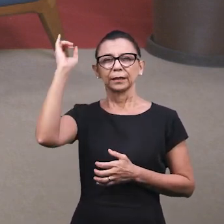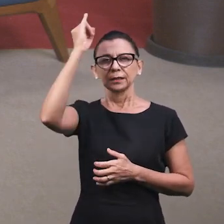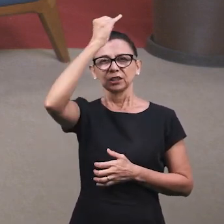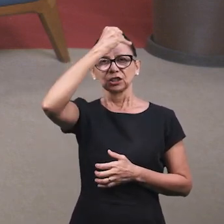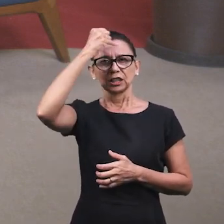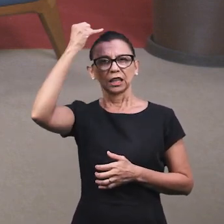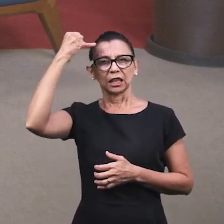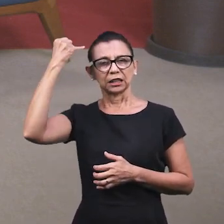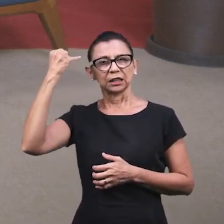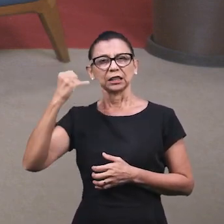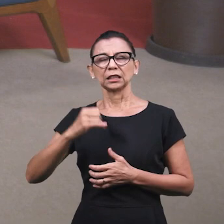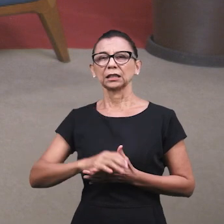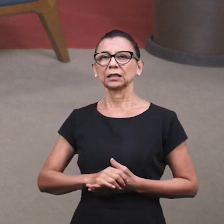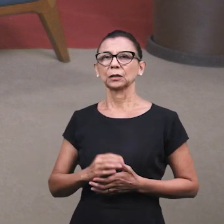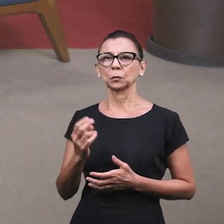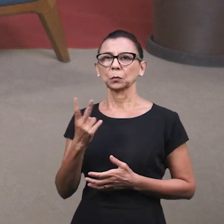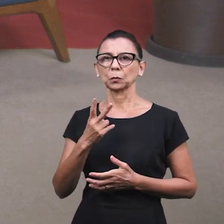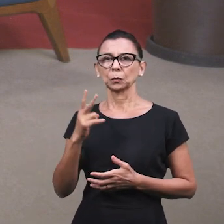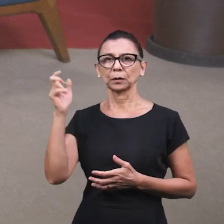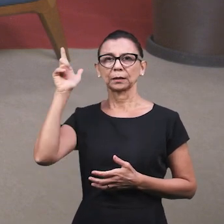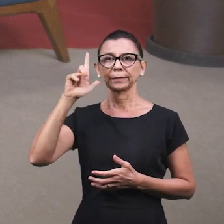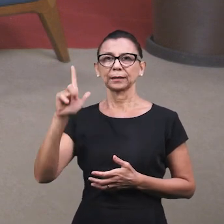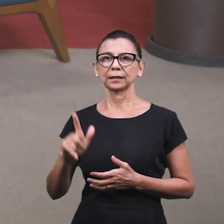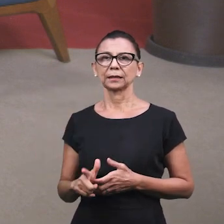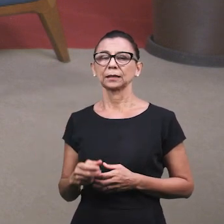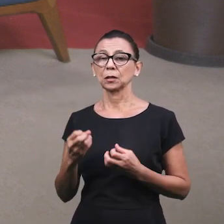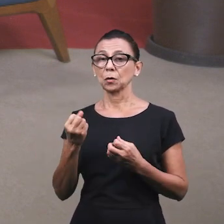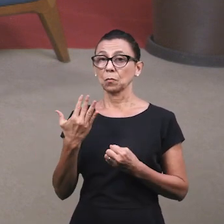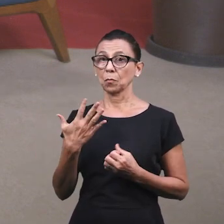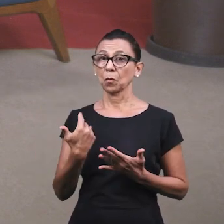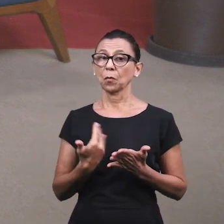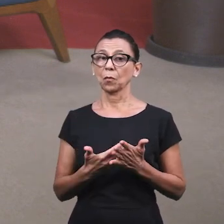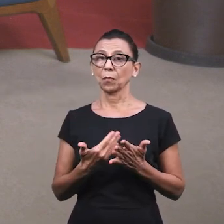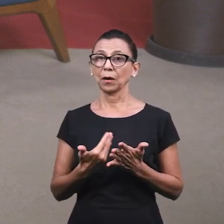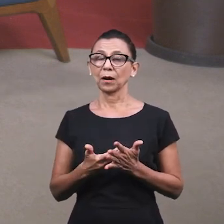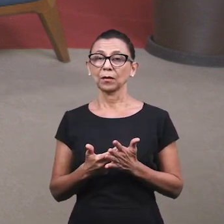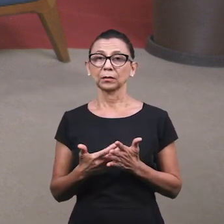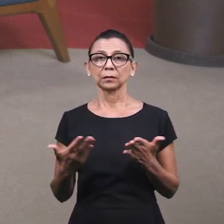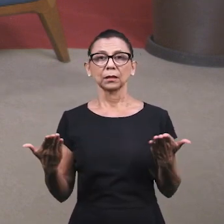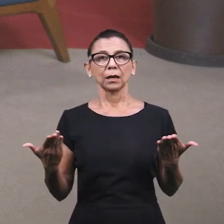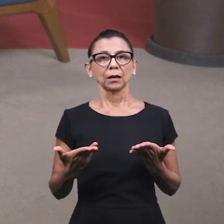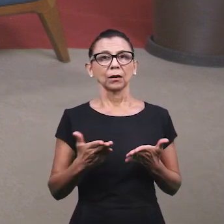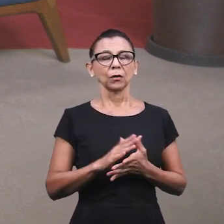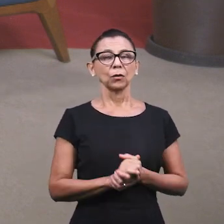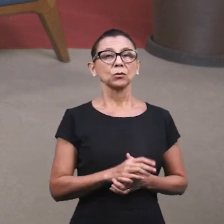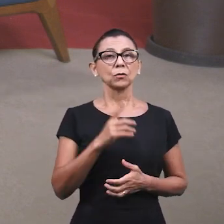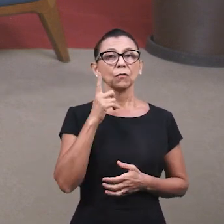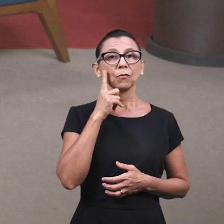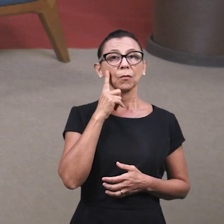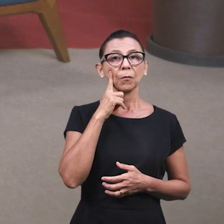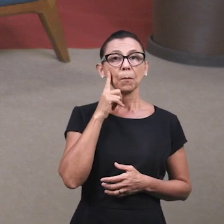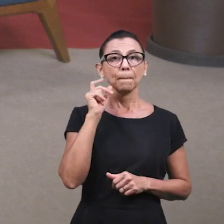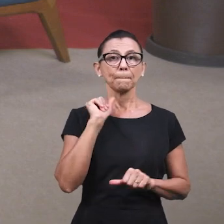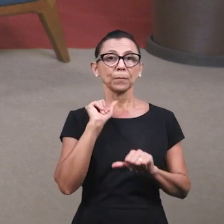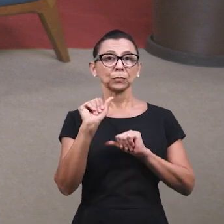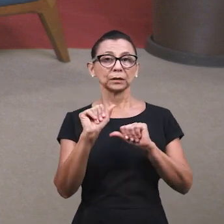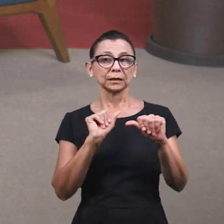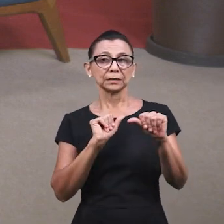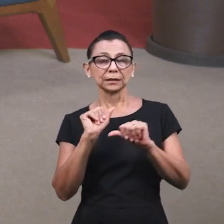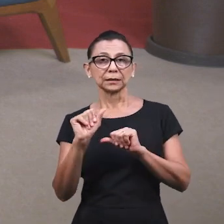Janaïne. D'ailleurs, le travail de deux professeurs de musique est très bien. Et aujourd'hui, porte sur les